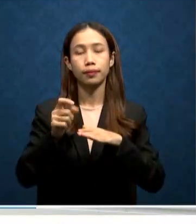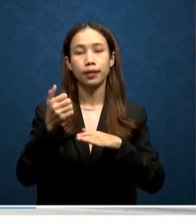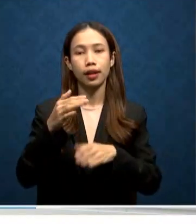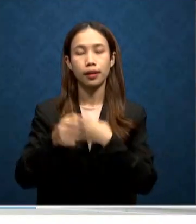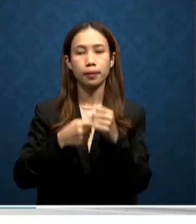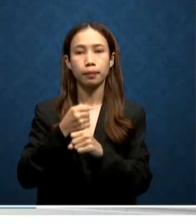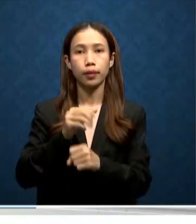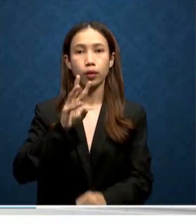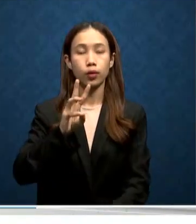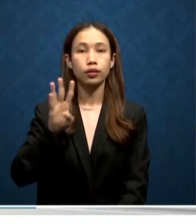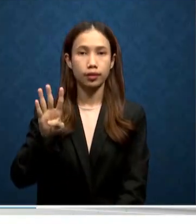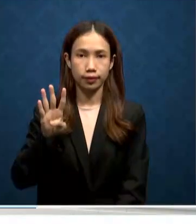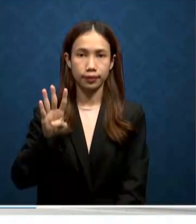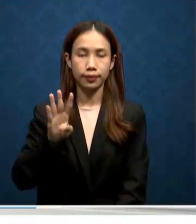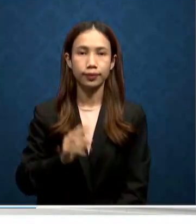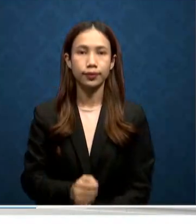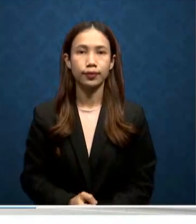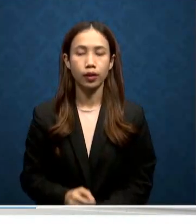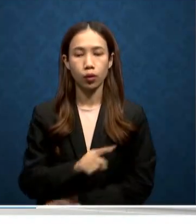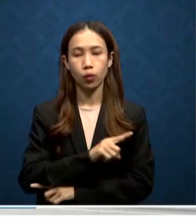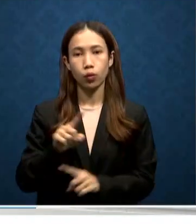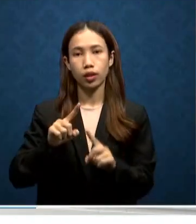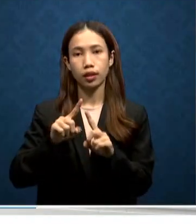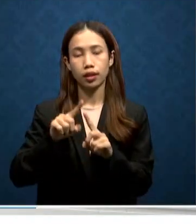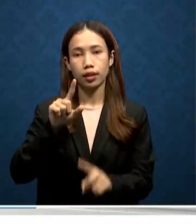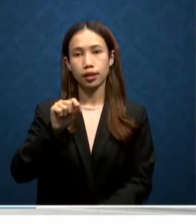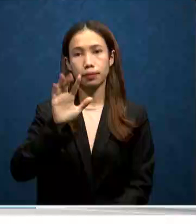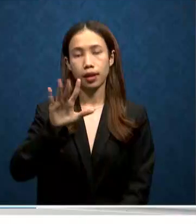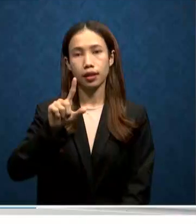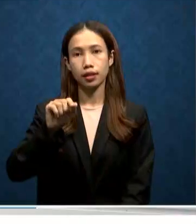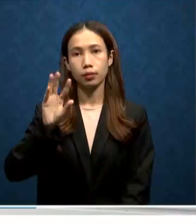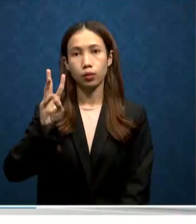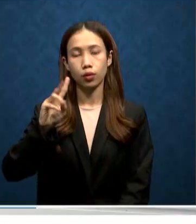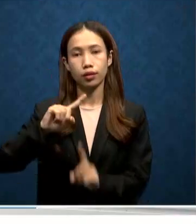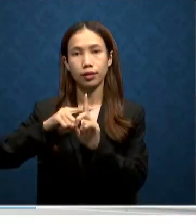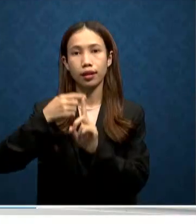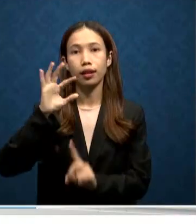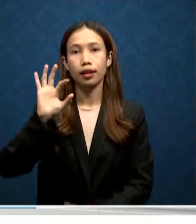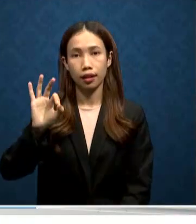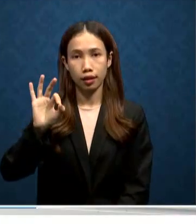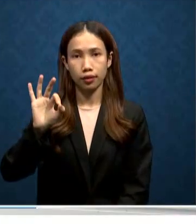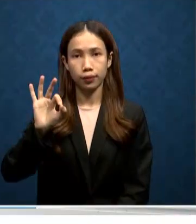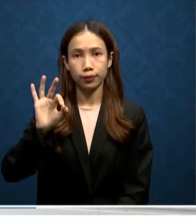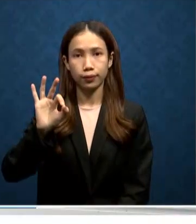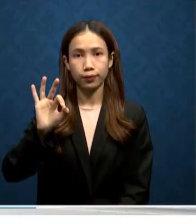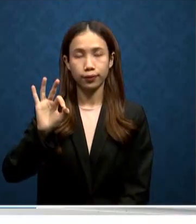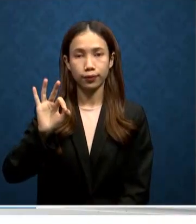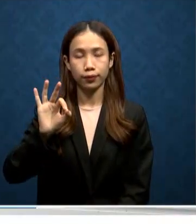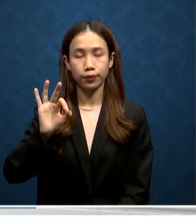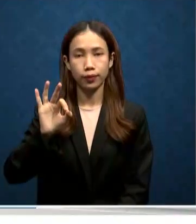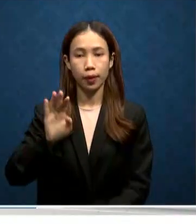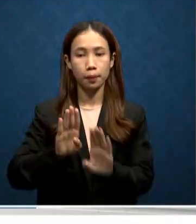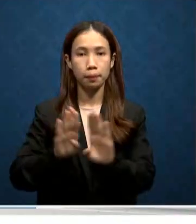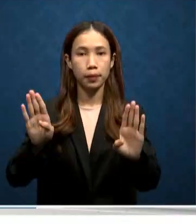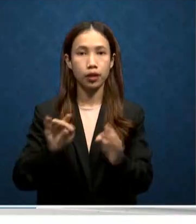2564นะครับวันที่ 25 26กันยายนเป็นการเปิดประมูลใน